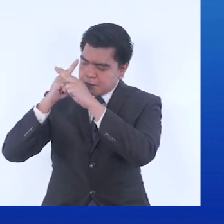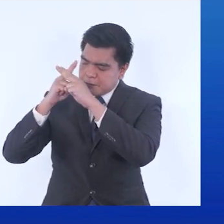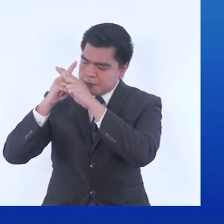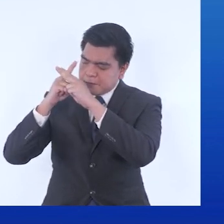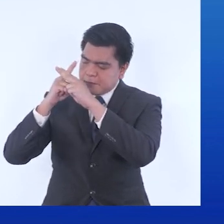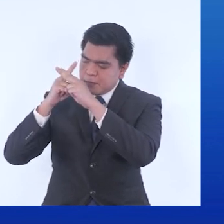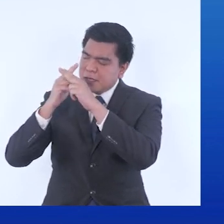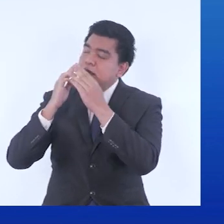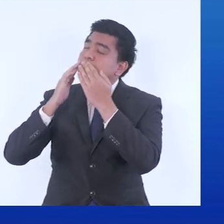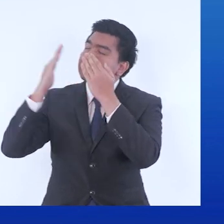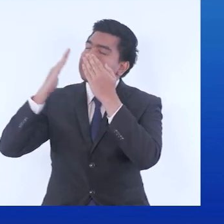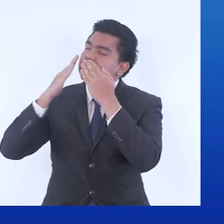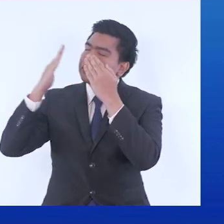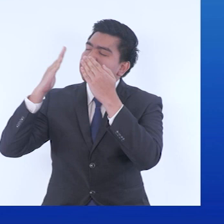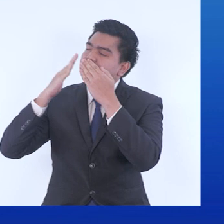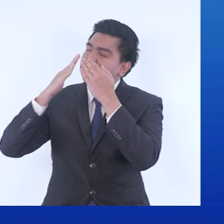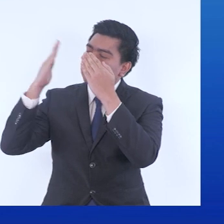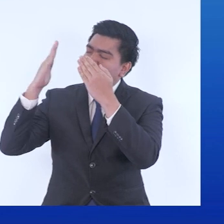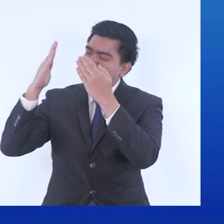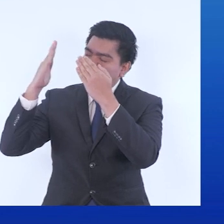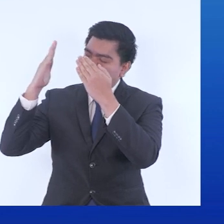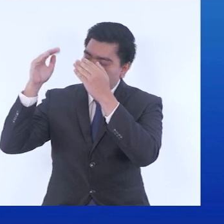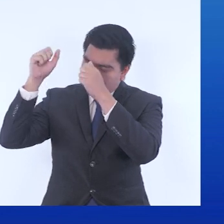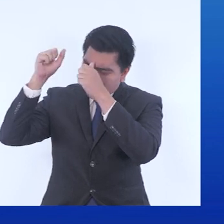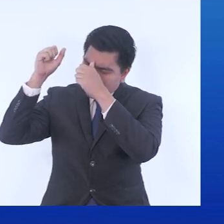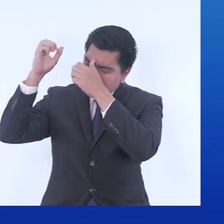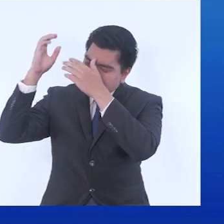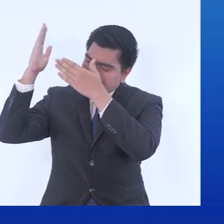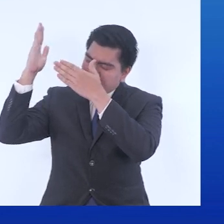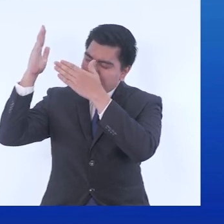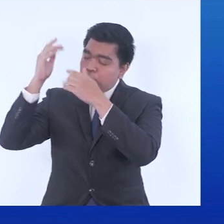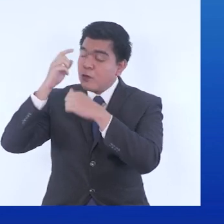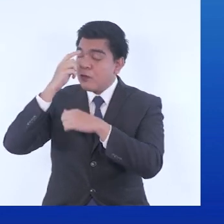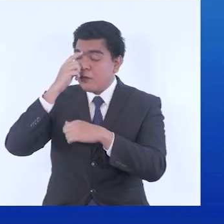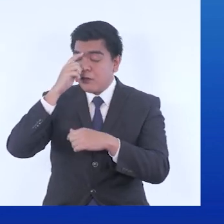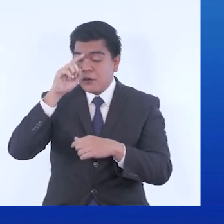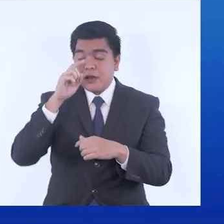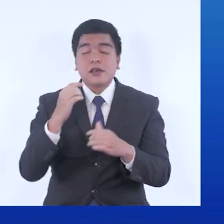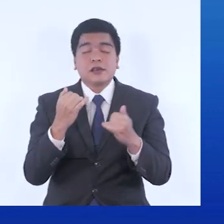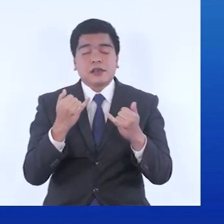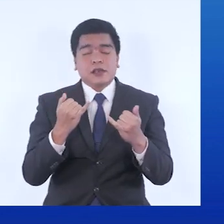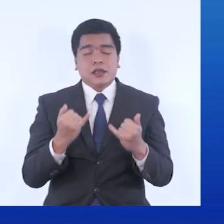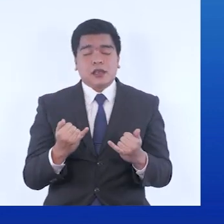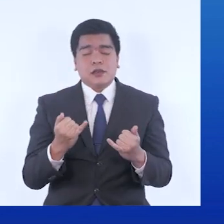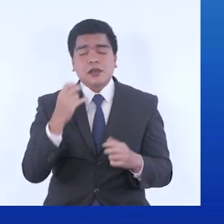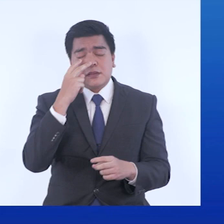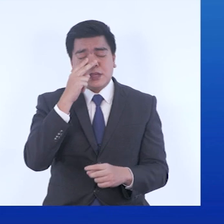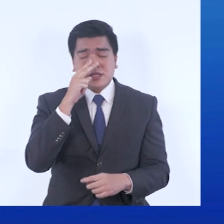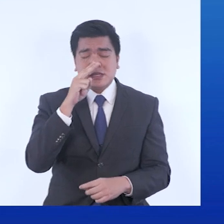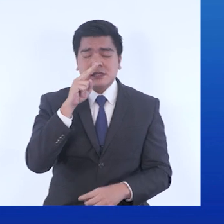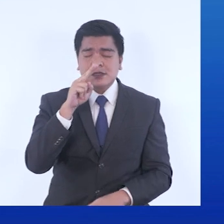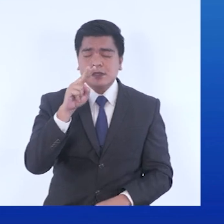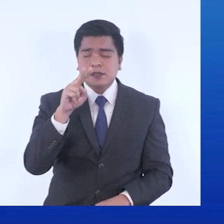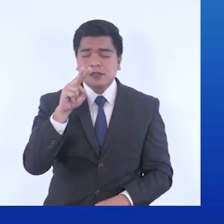na pangalan. Maraming maraming salamat po, Ama naming Diyos, sa pagkakataong ito ay masasaksihan